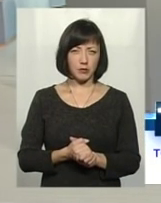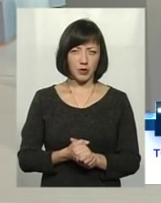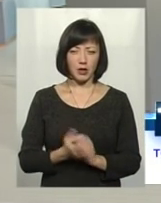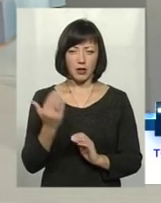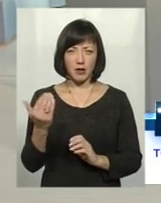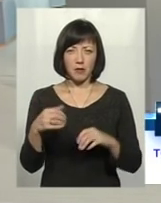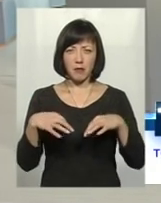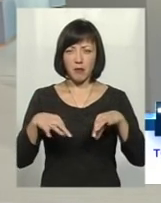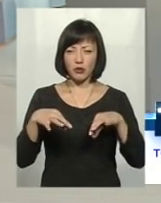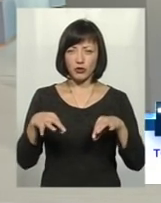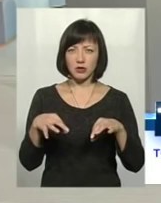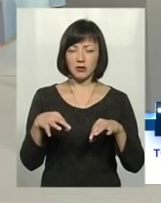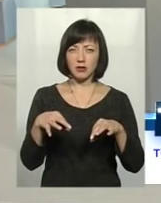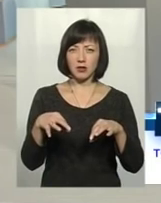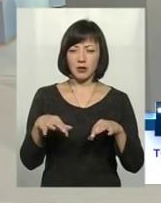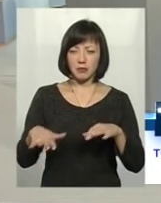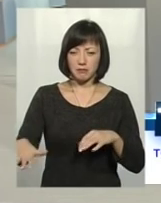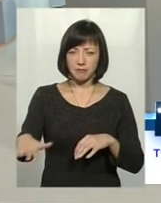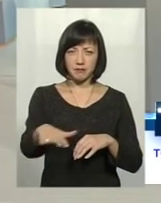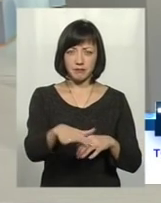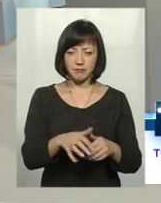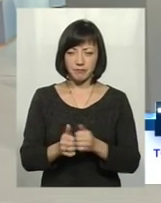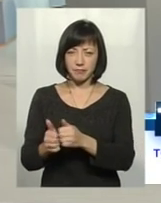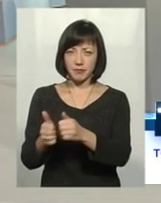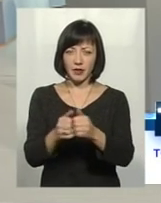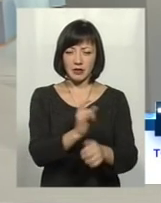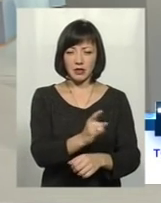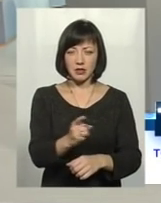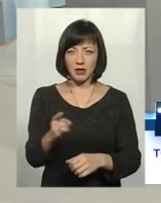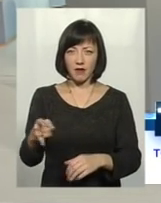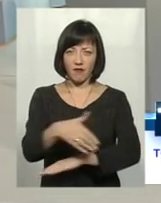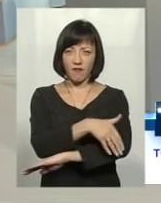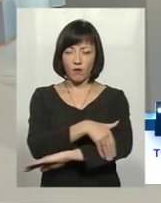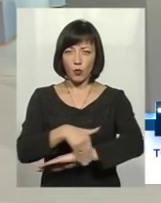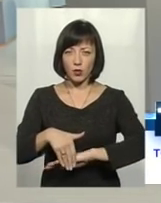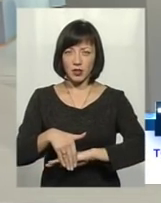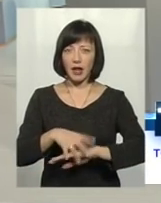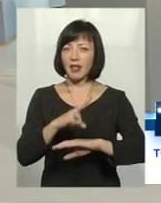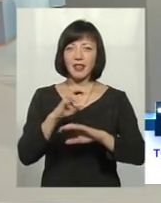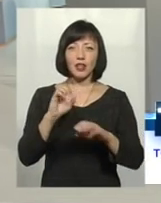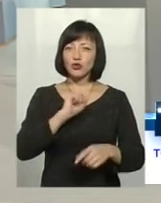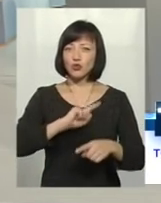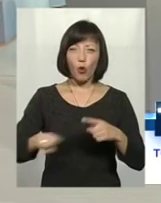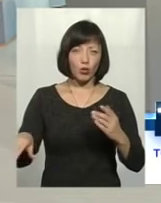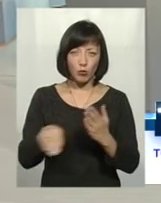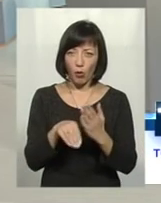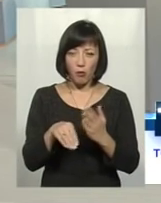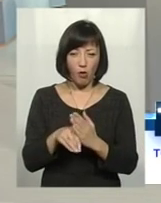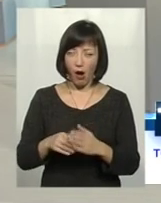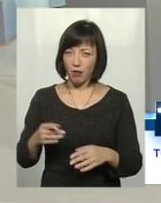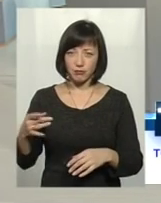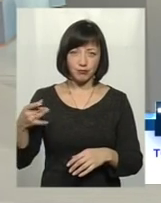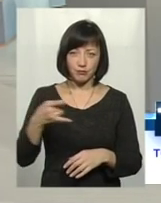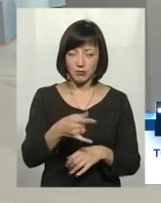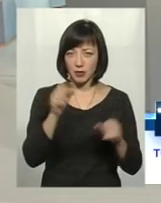не стільки кругом місця території, вони заставлять цю вулицю, що ні скоро не може під'їхати, ні